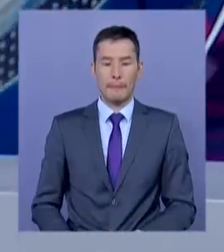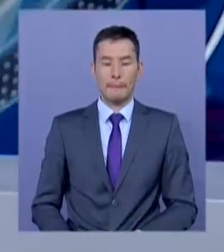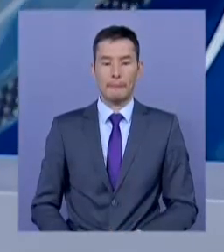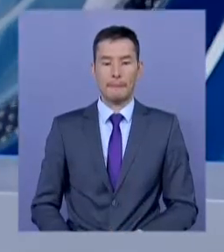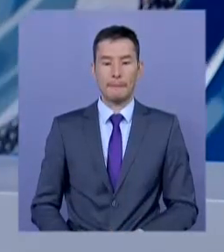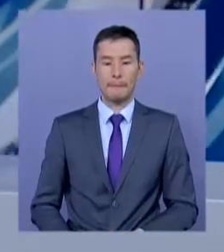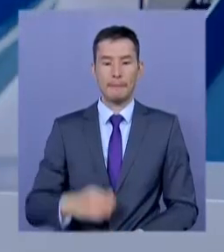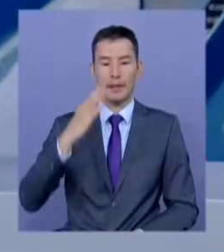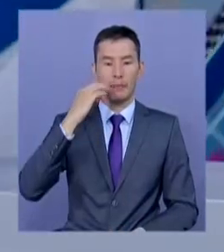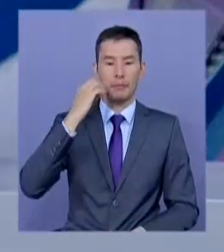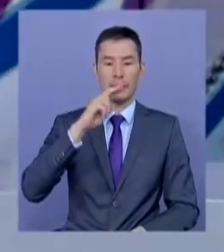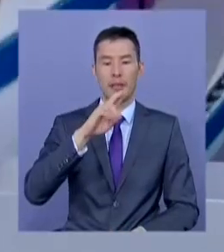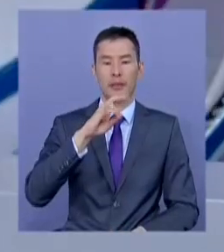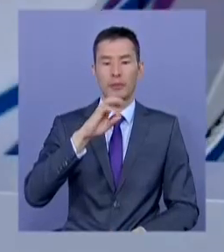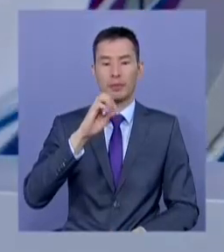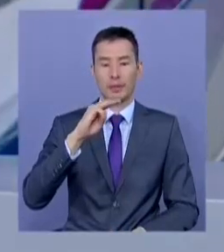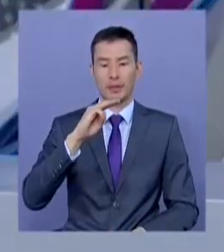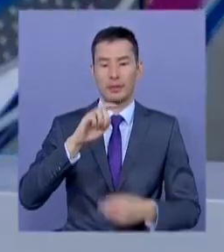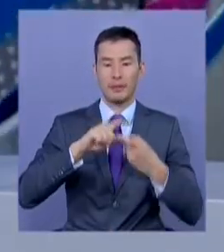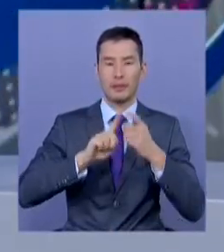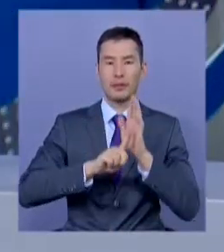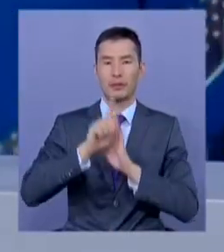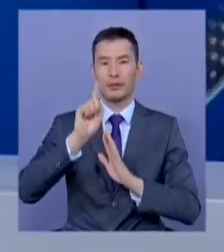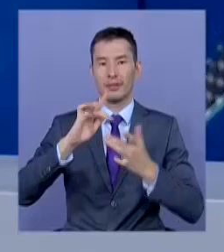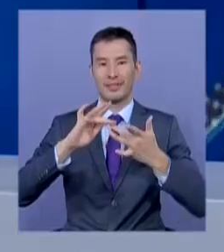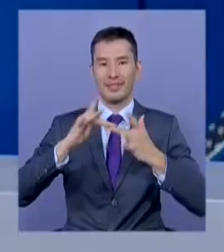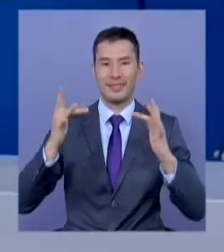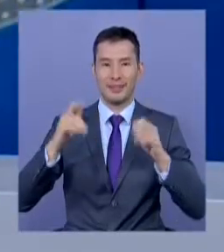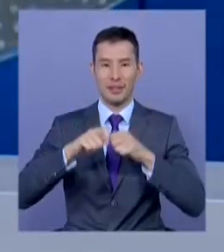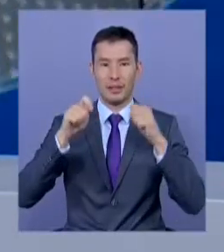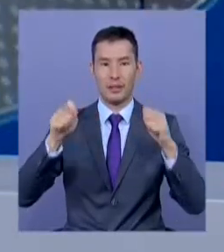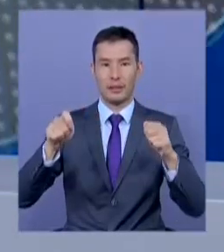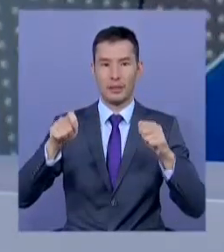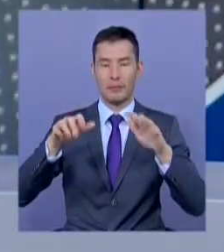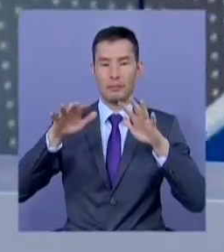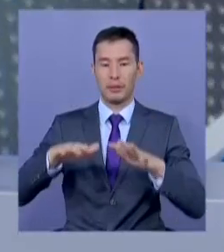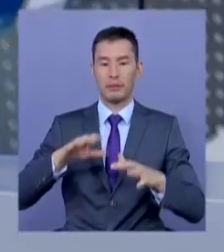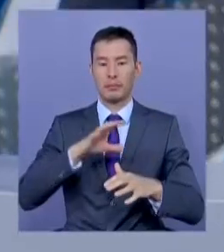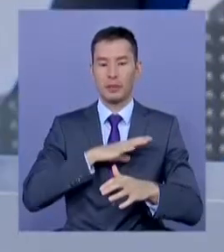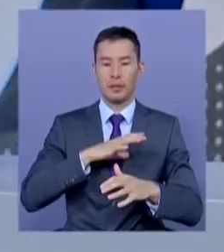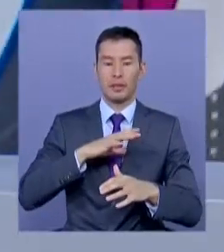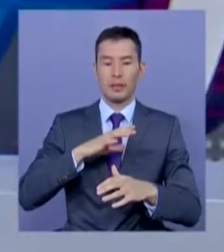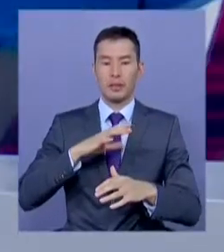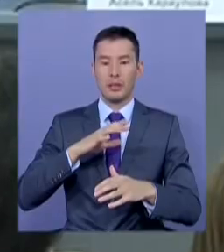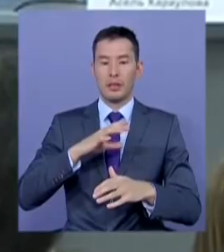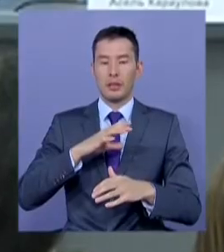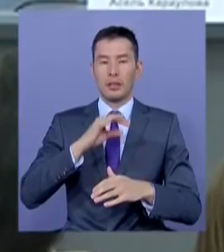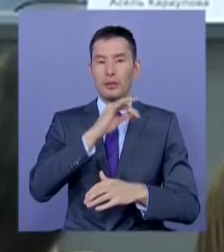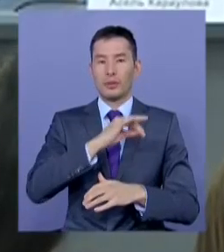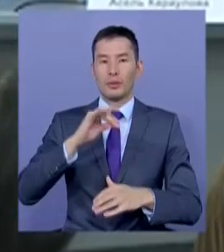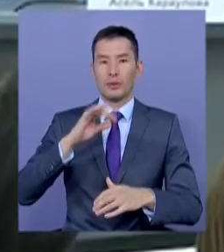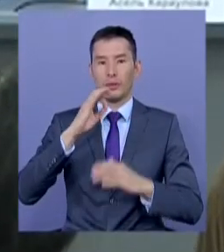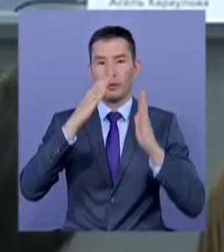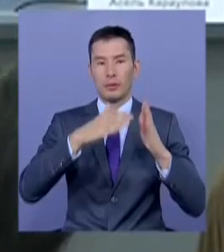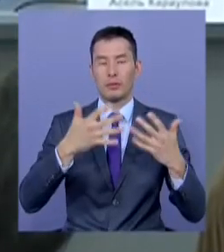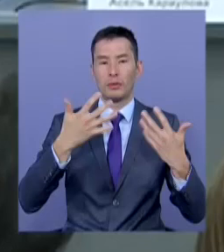Алматыда Дінмұхаммед Қонаев сайтының тұсауы кесілді. Портал аса көрнекті мемлекет және қоғам қайраткердің дүниеден өткеніне